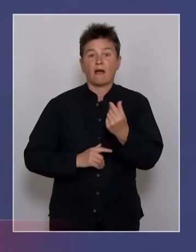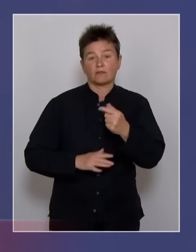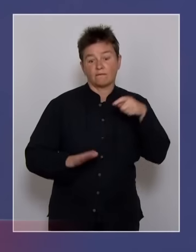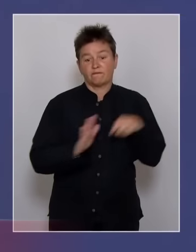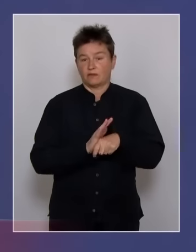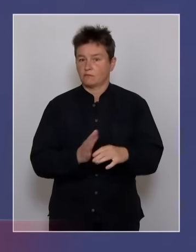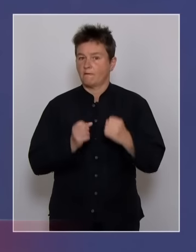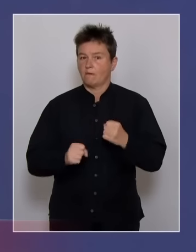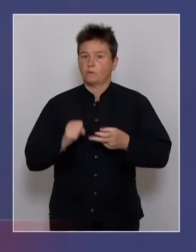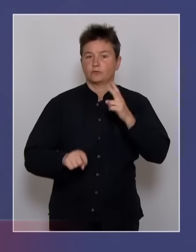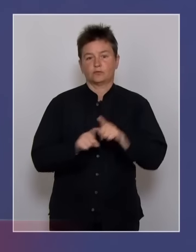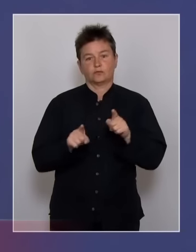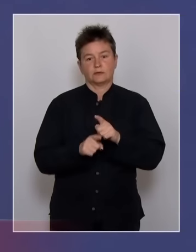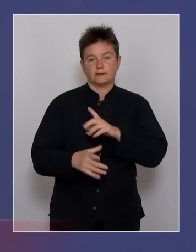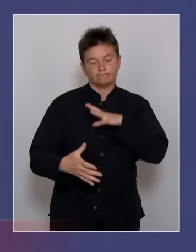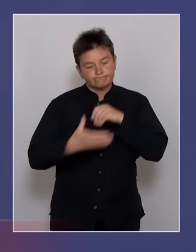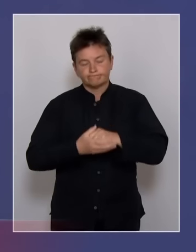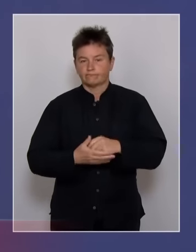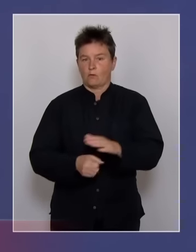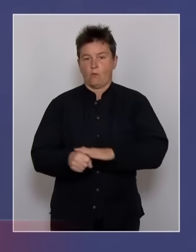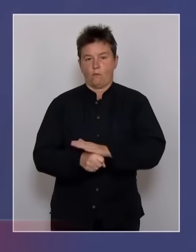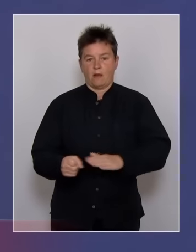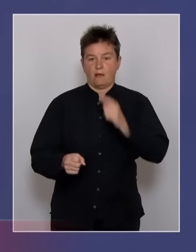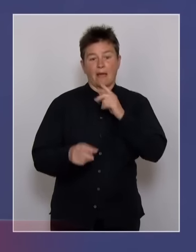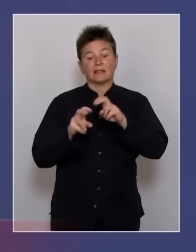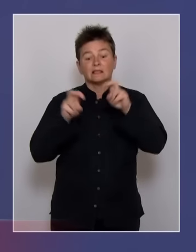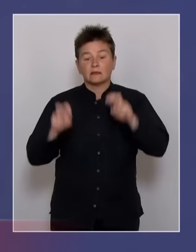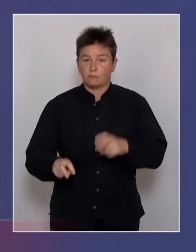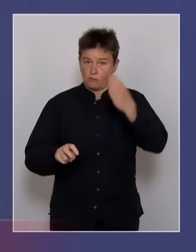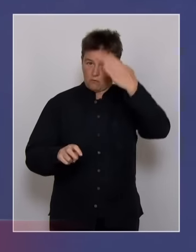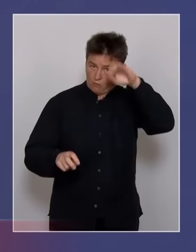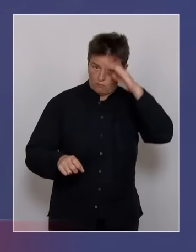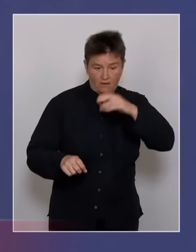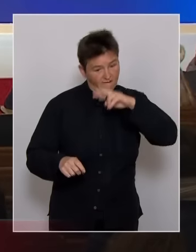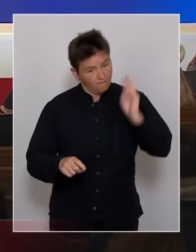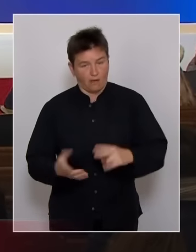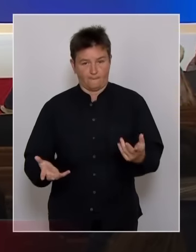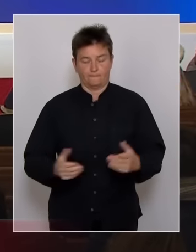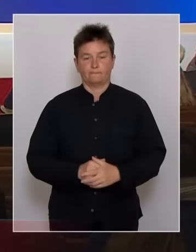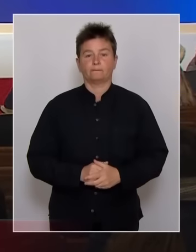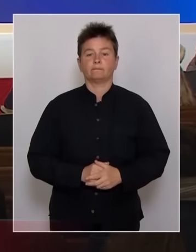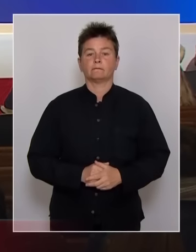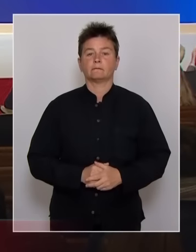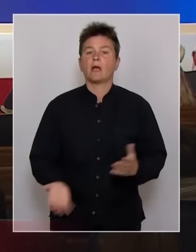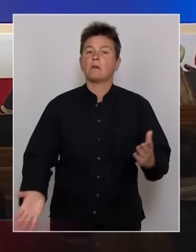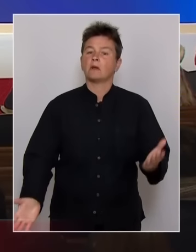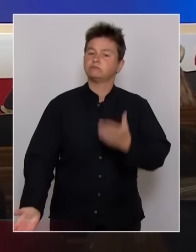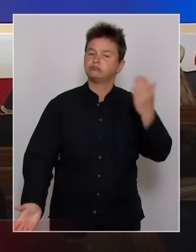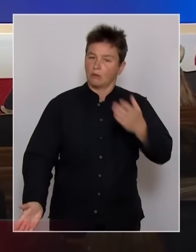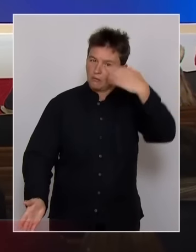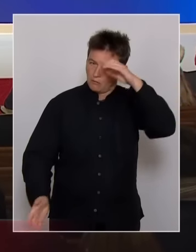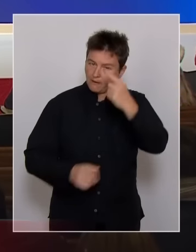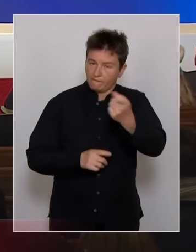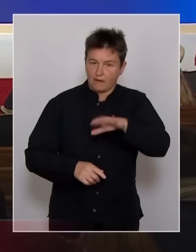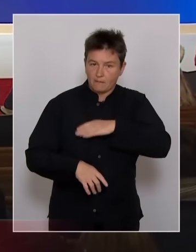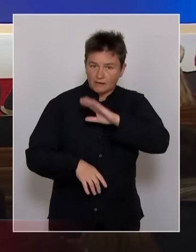mais renforcer leur intégration et que nous allions vers des diplômes européens pleinement conjoints l'excellence européenne réside aussi dans